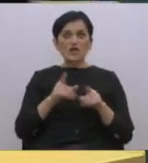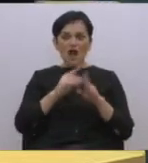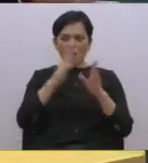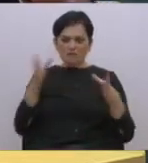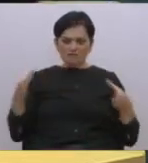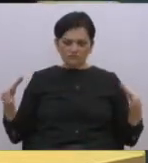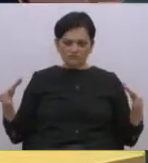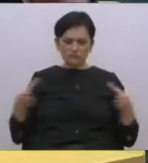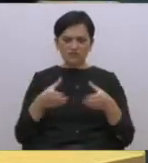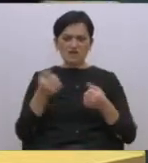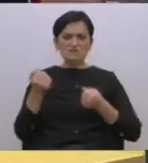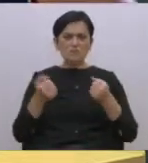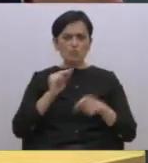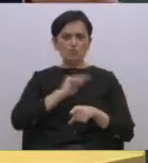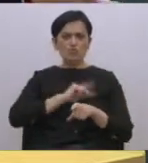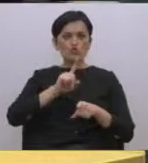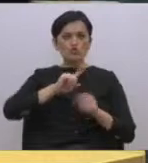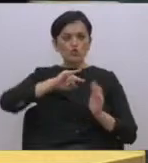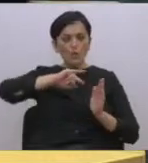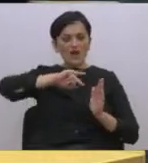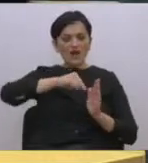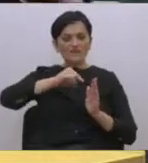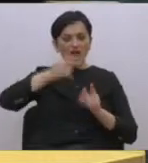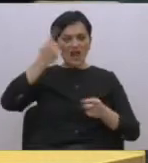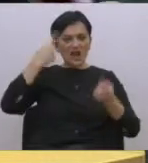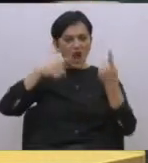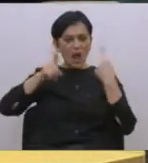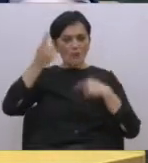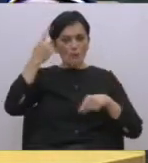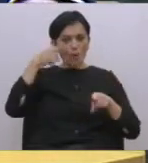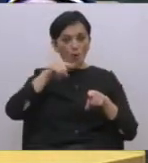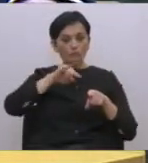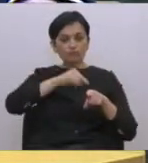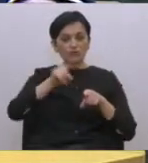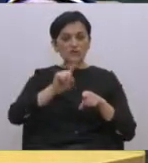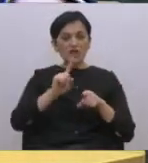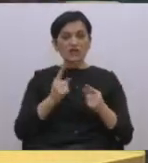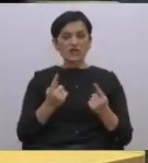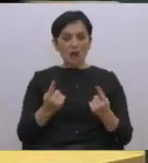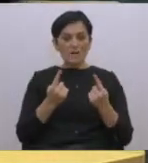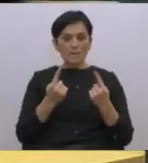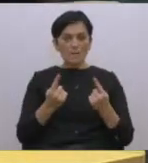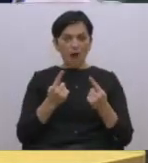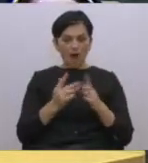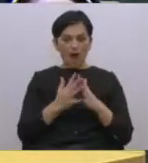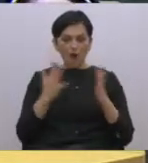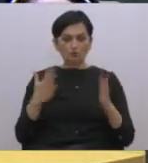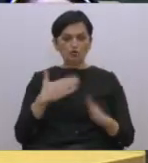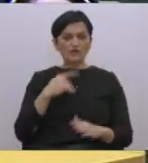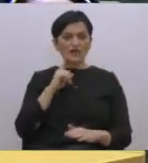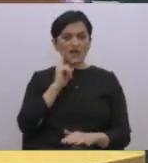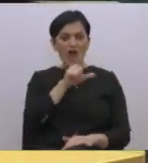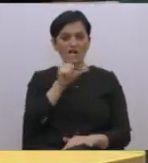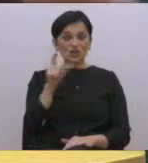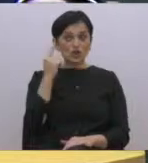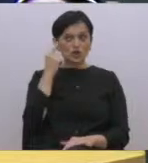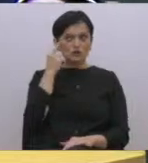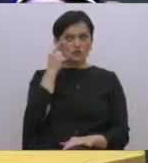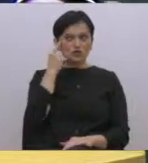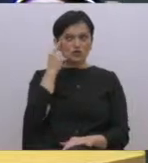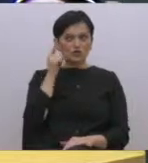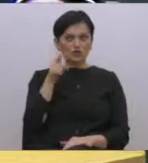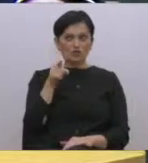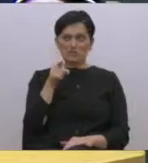ze, rom, eshurele, bigamo igonon, rata masobriva, ce-i ma ahal gazde, ma geri pe cron rom, es